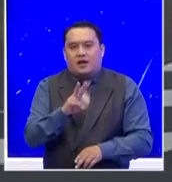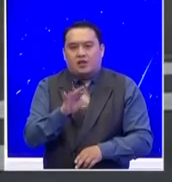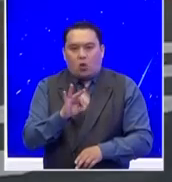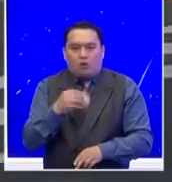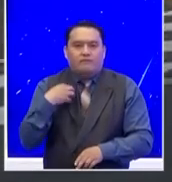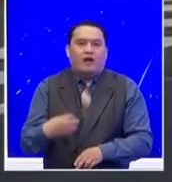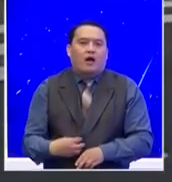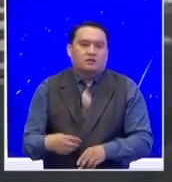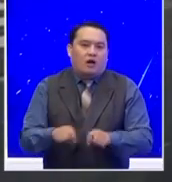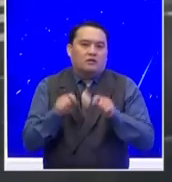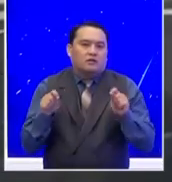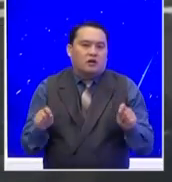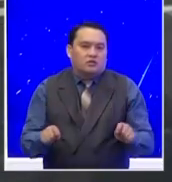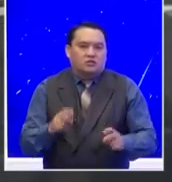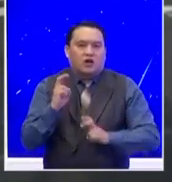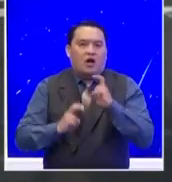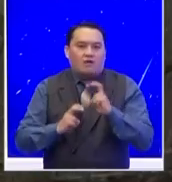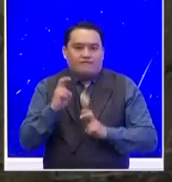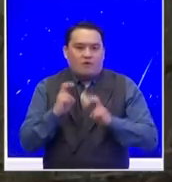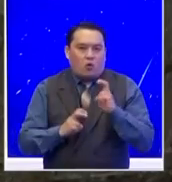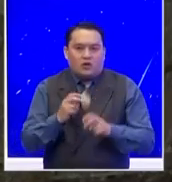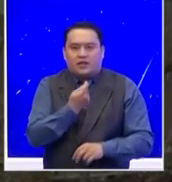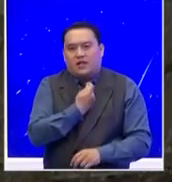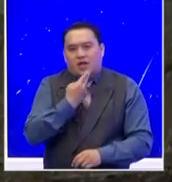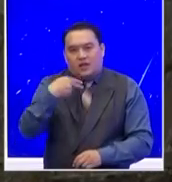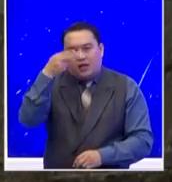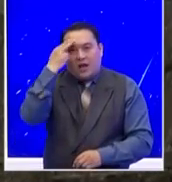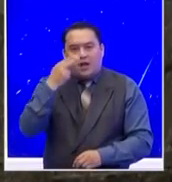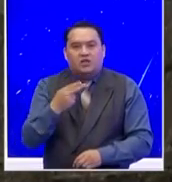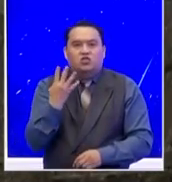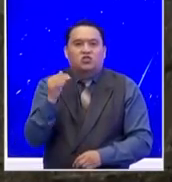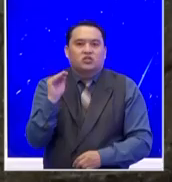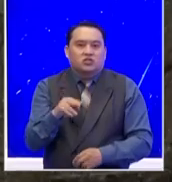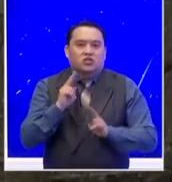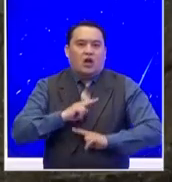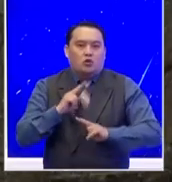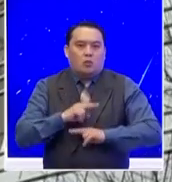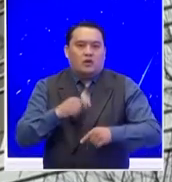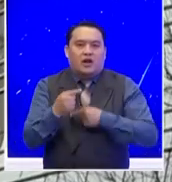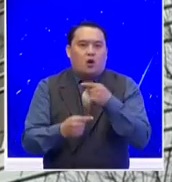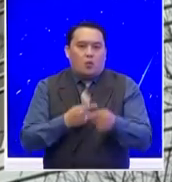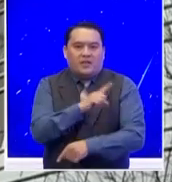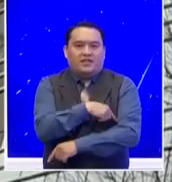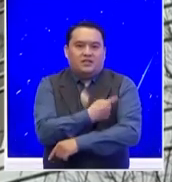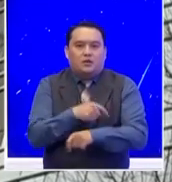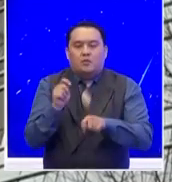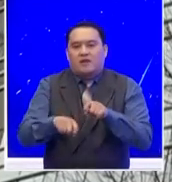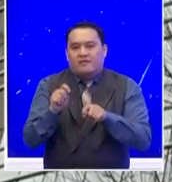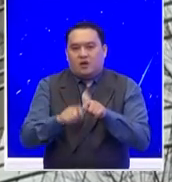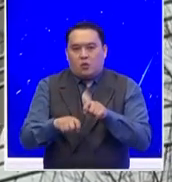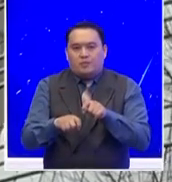во Франции в городе Лиман. На заводе Ferrari в итальянской Модене 4000 сотрудников проходят регулярный медицинский